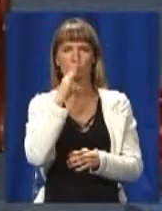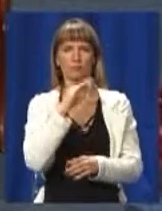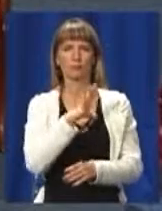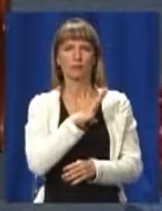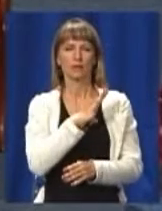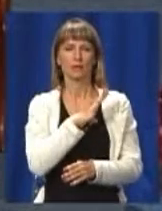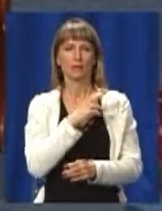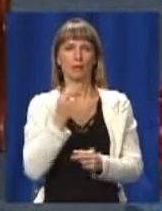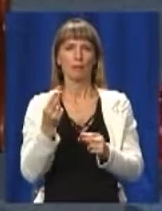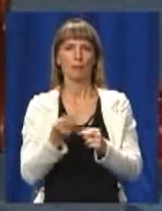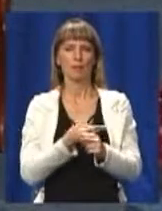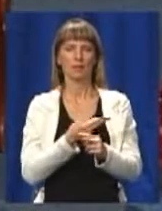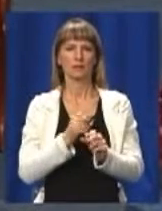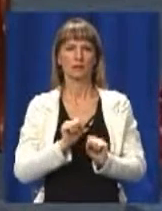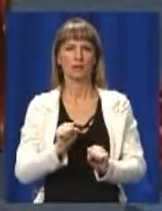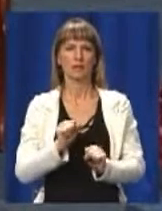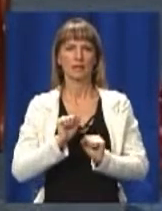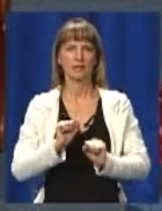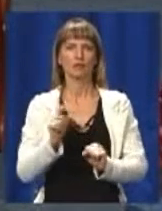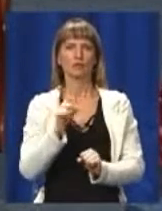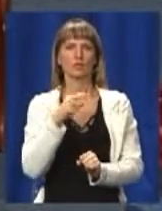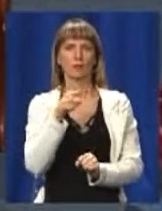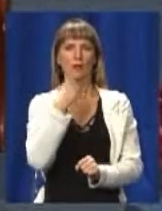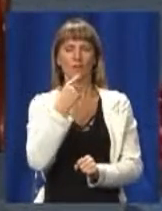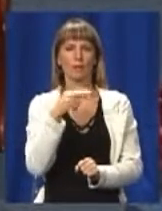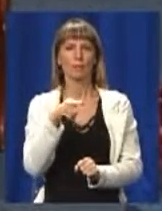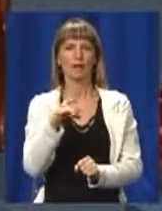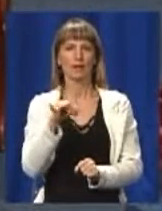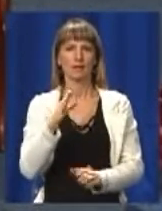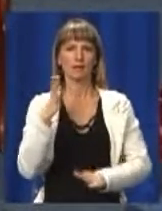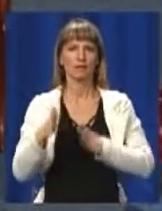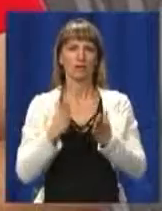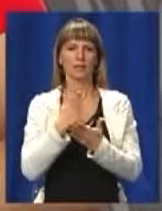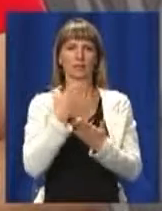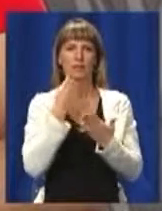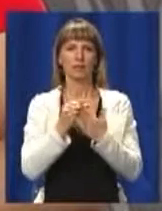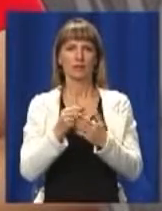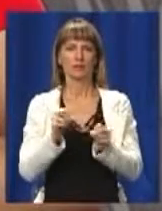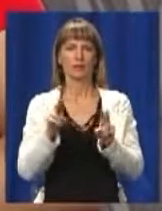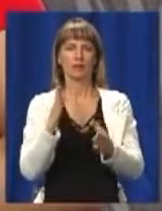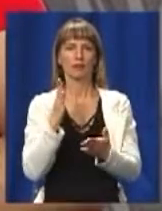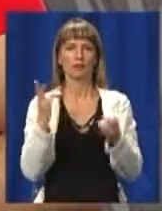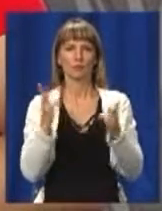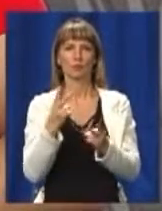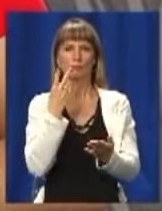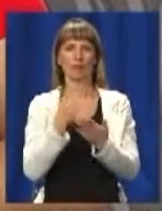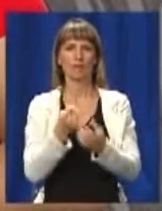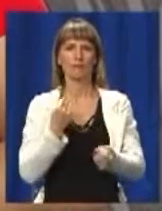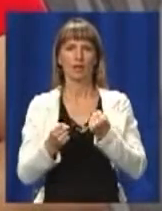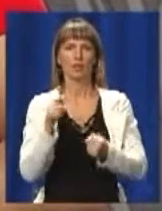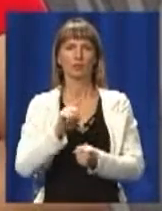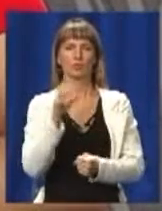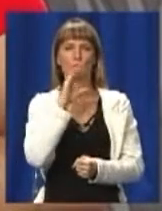надійним, безкомпромісним захисником, за що я тобі і кажу. І при дресируванні там є своя специфіка, тому що потрібно проявити твердість, тому